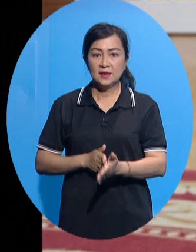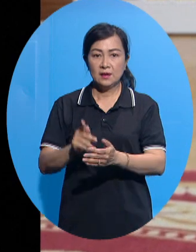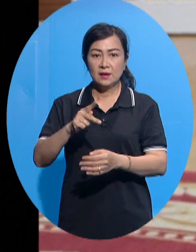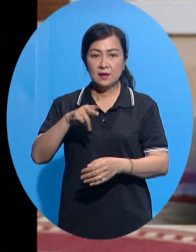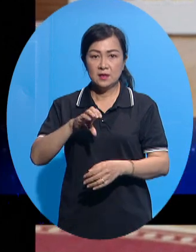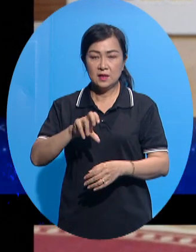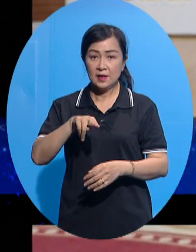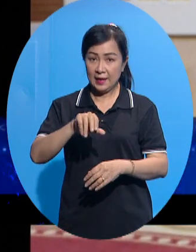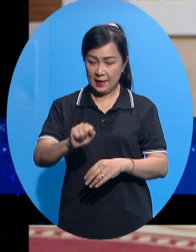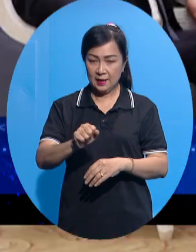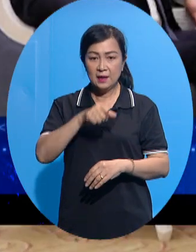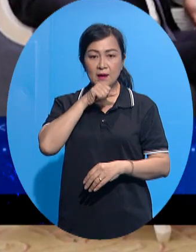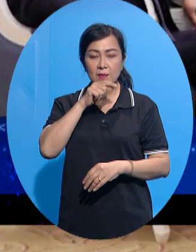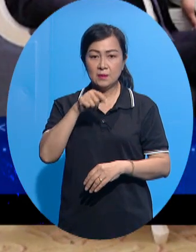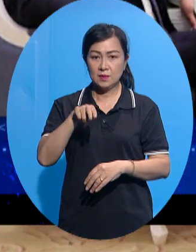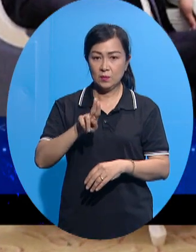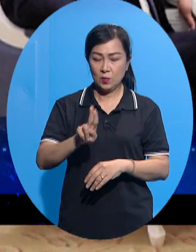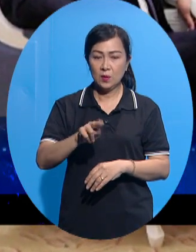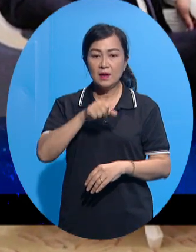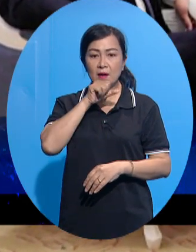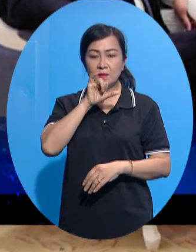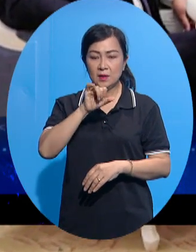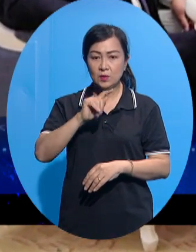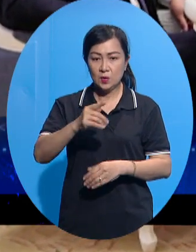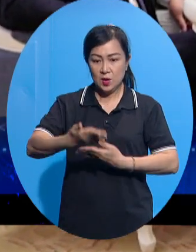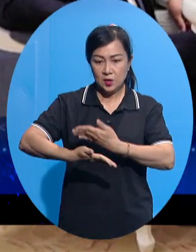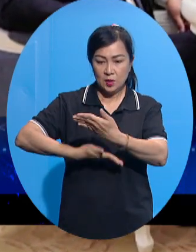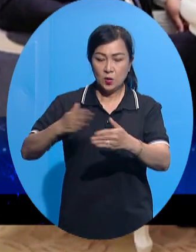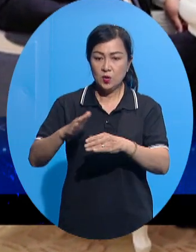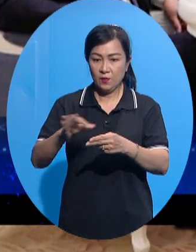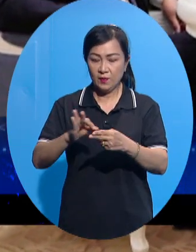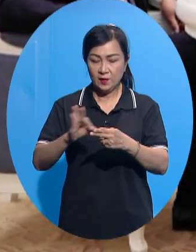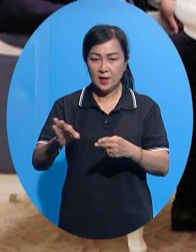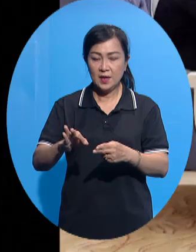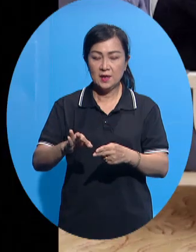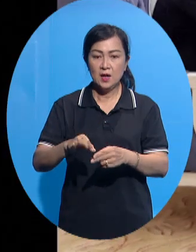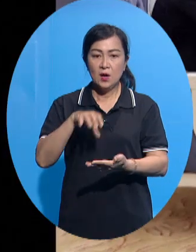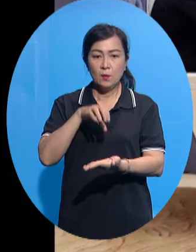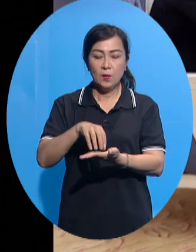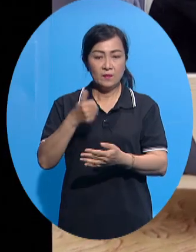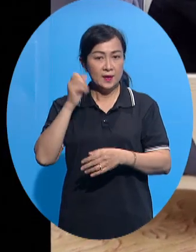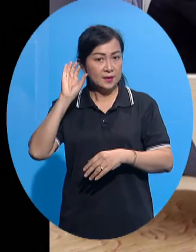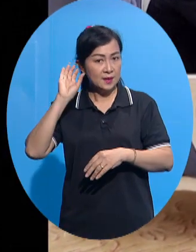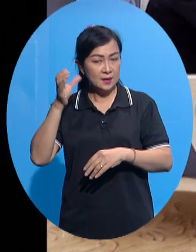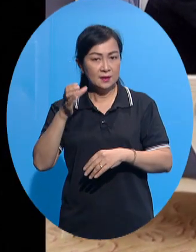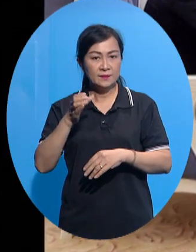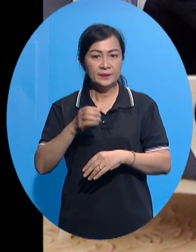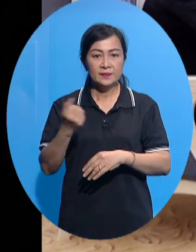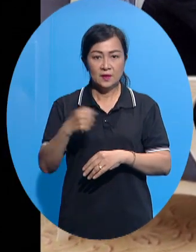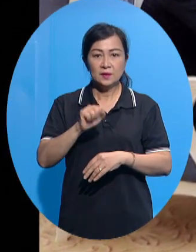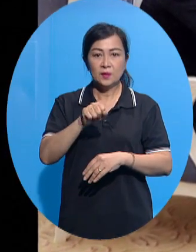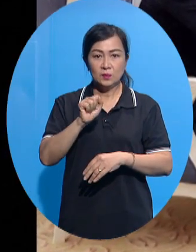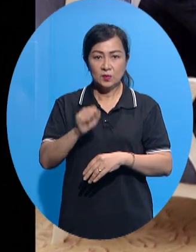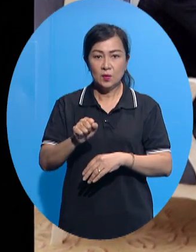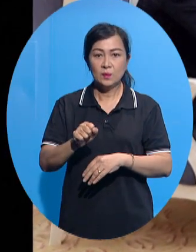theo kcna ông Kim Rong và ông Shu đã tra đổi về nhiều vấn đề liên quan đến tình hình trong khu vực và thế giới đồng thời đạt được sự